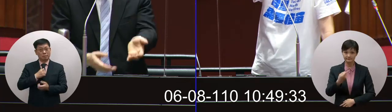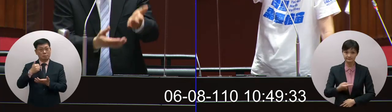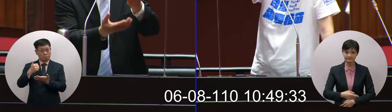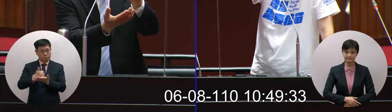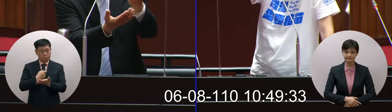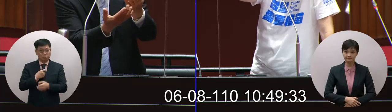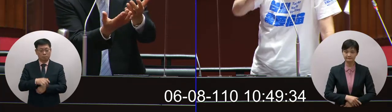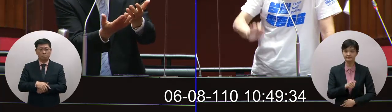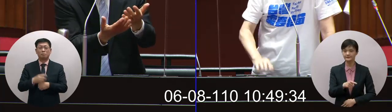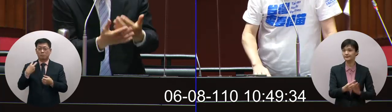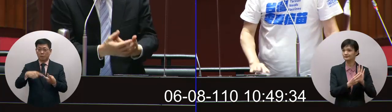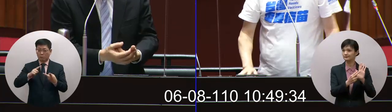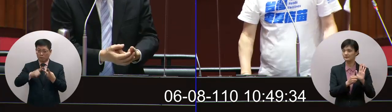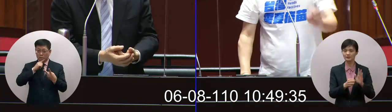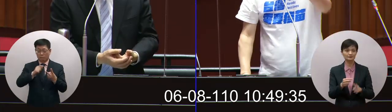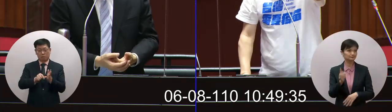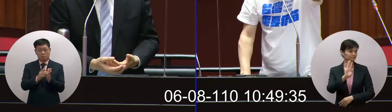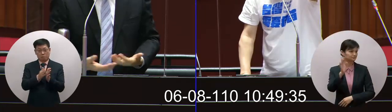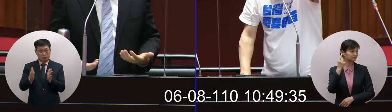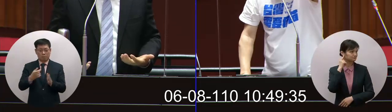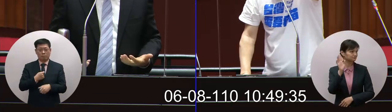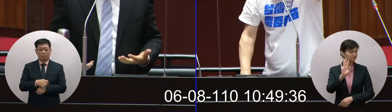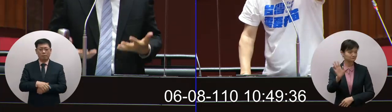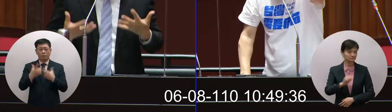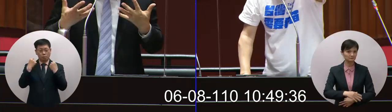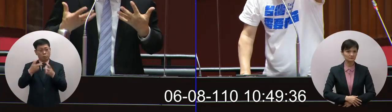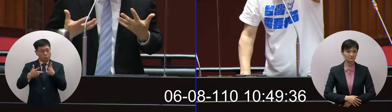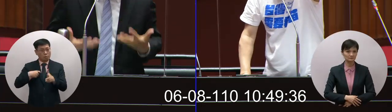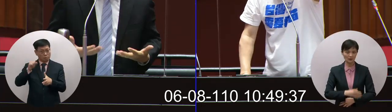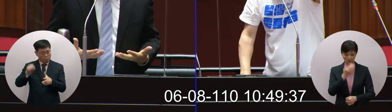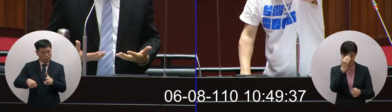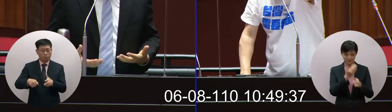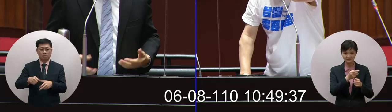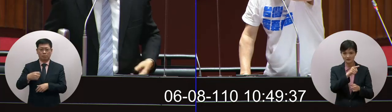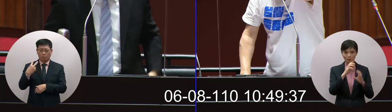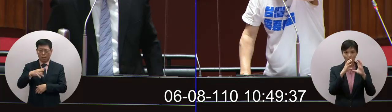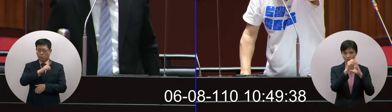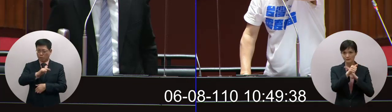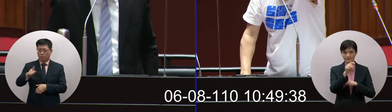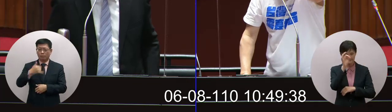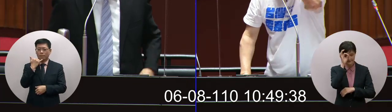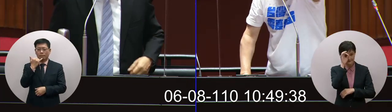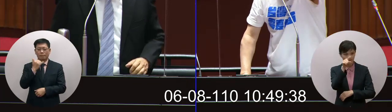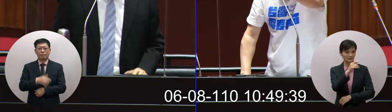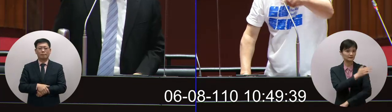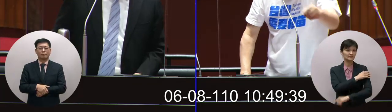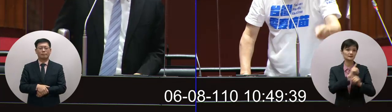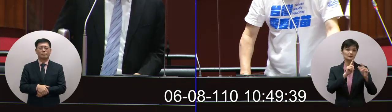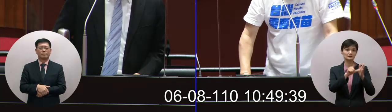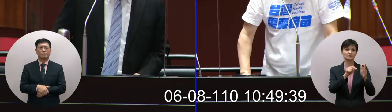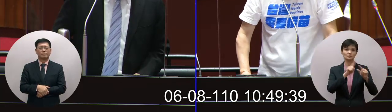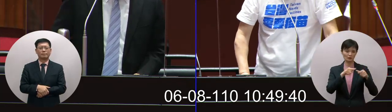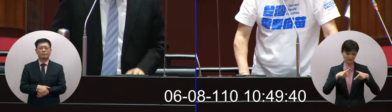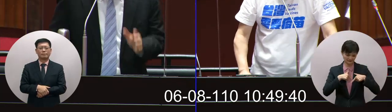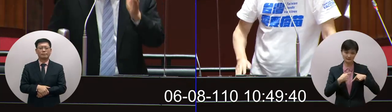口也要延长。 麻烦你回家去看看陈时中的心是什么颜色， 要